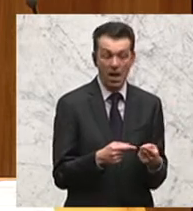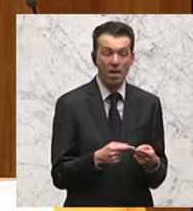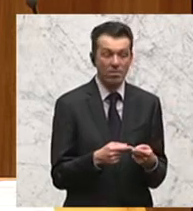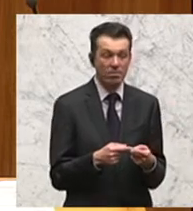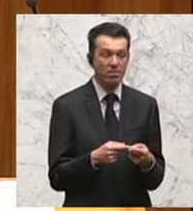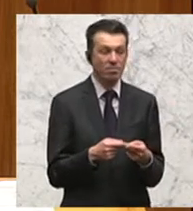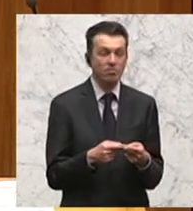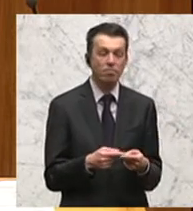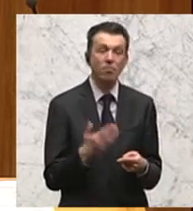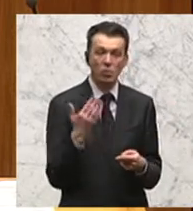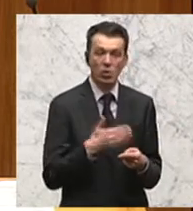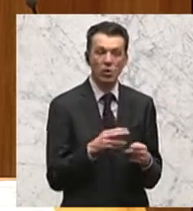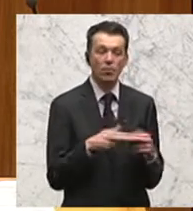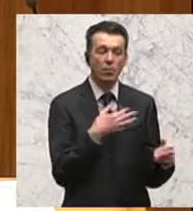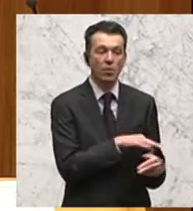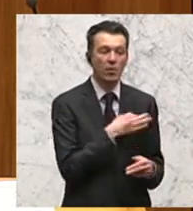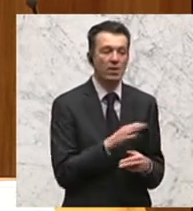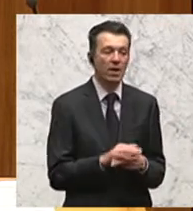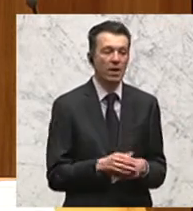der dortigen Bundeskanzlerin Merkel